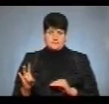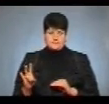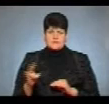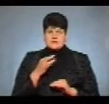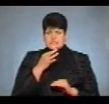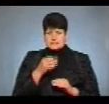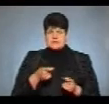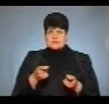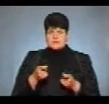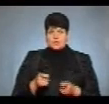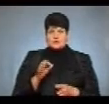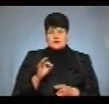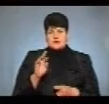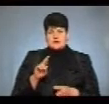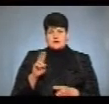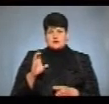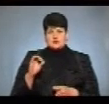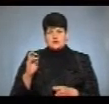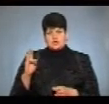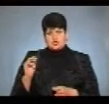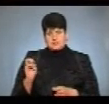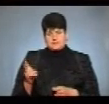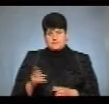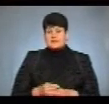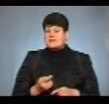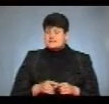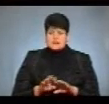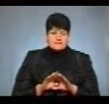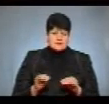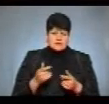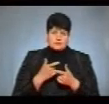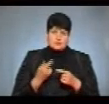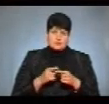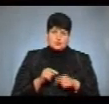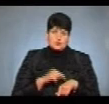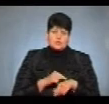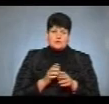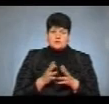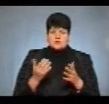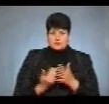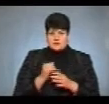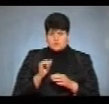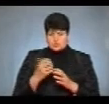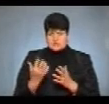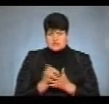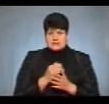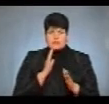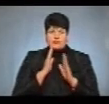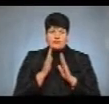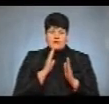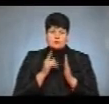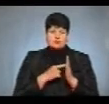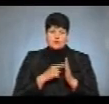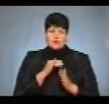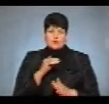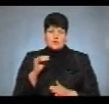3 Оксана Ясьончик. Це вся інформація на цю годину. Більше новин ви можете знайти на нашій фейсбук-сторінці